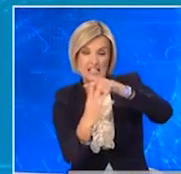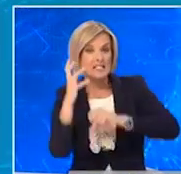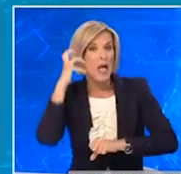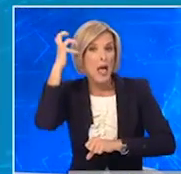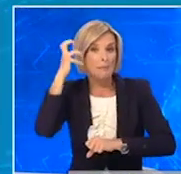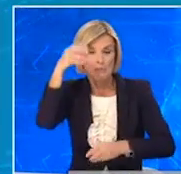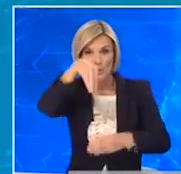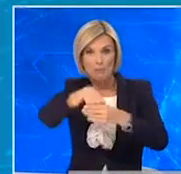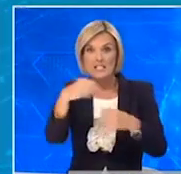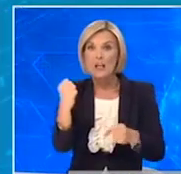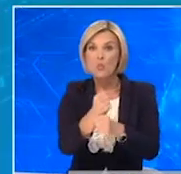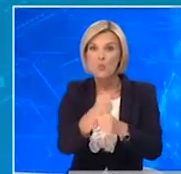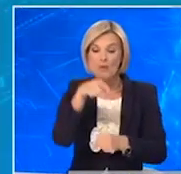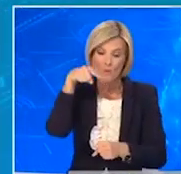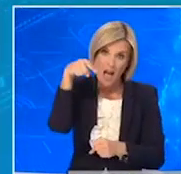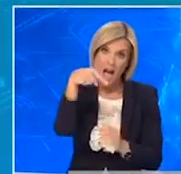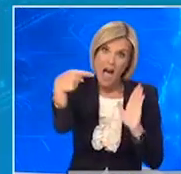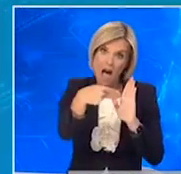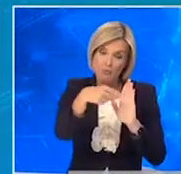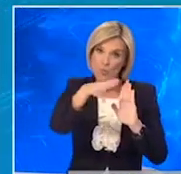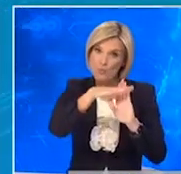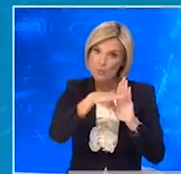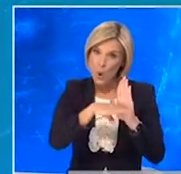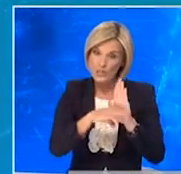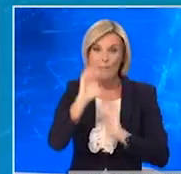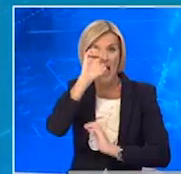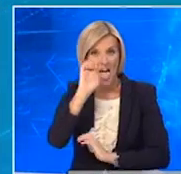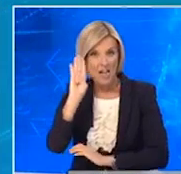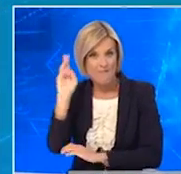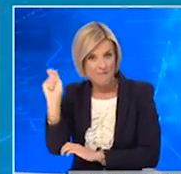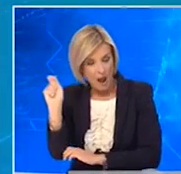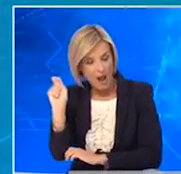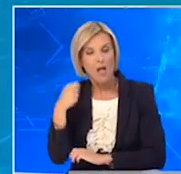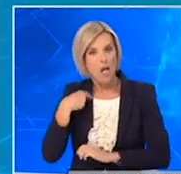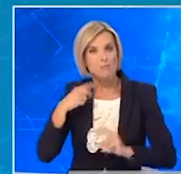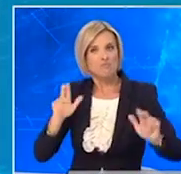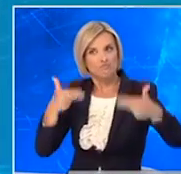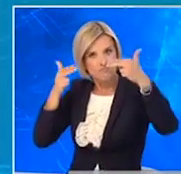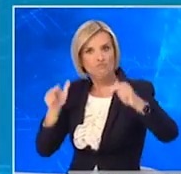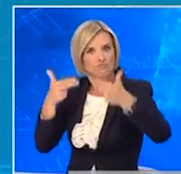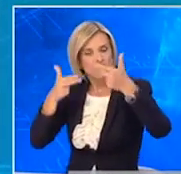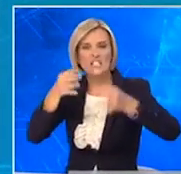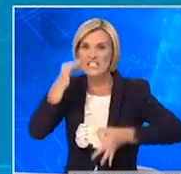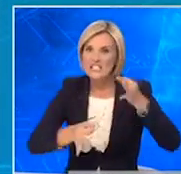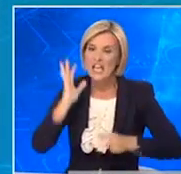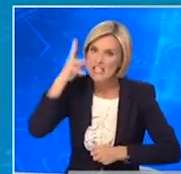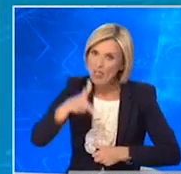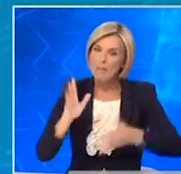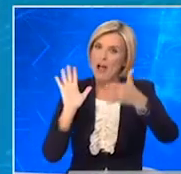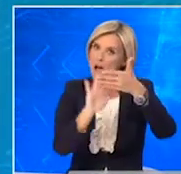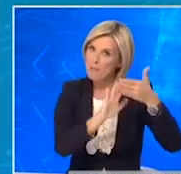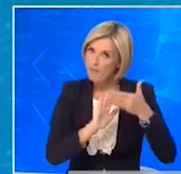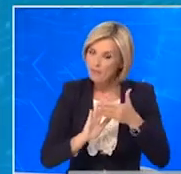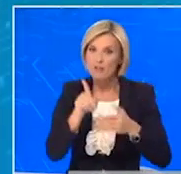έχω τη χαρά και την τιμή, είτε διαζώσεις είτε μέσω των τηλεδιασκέψεων, να συνεργάζομαι